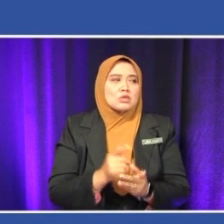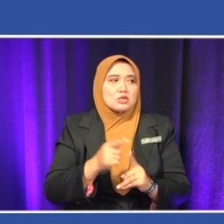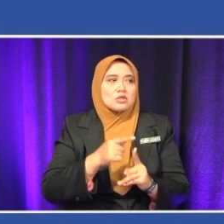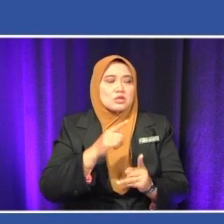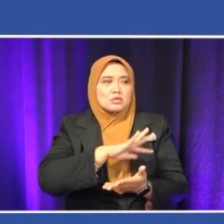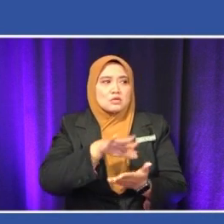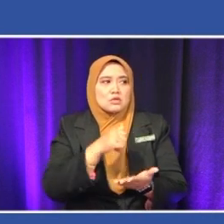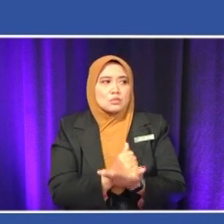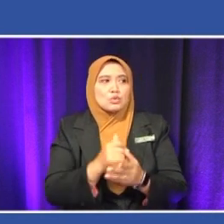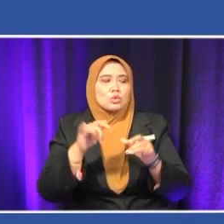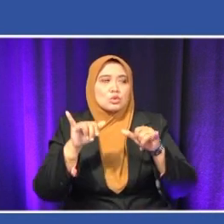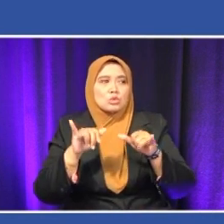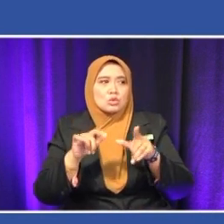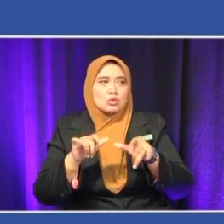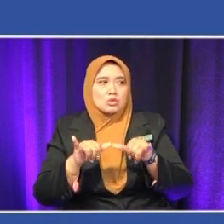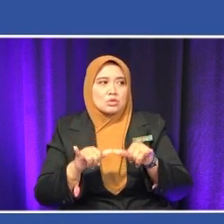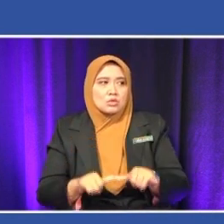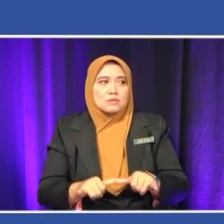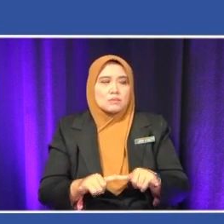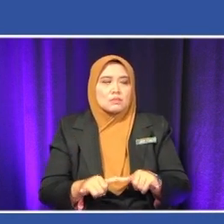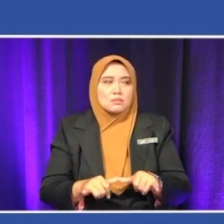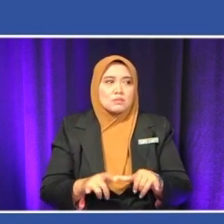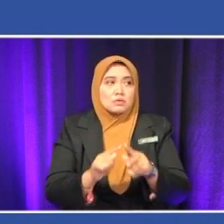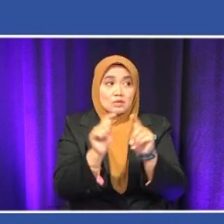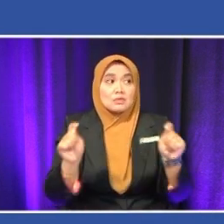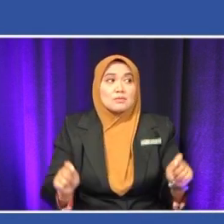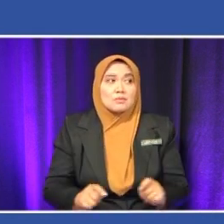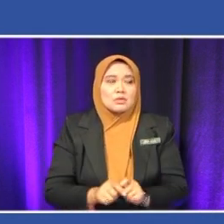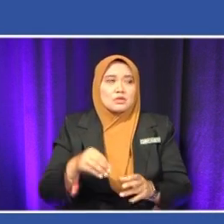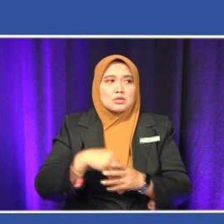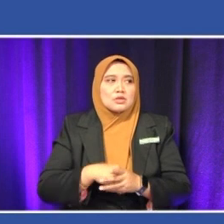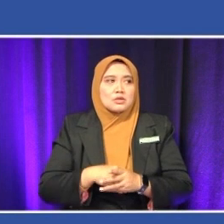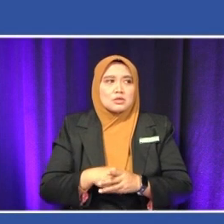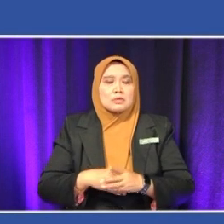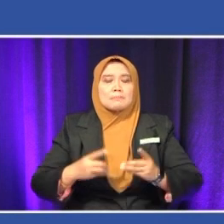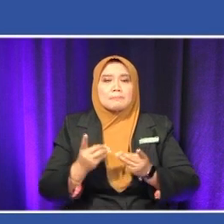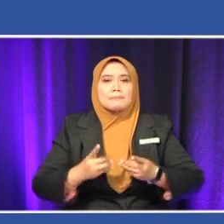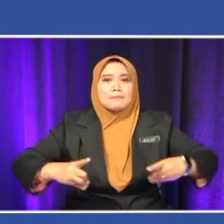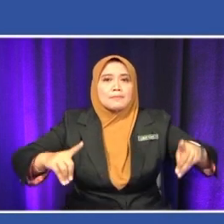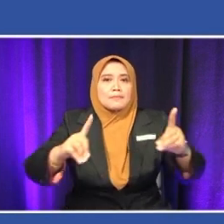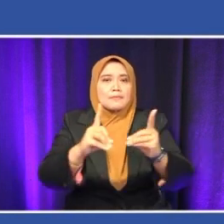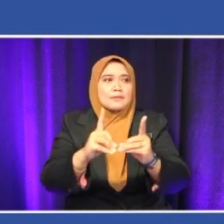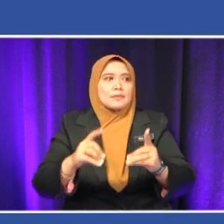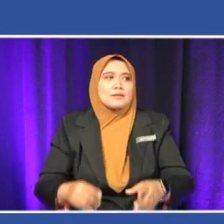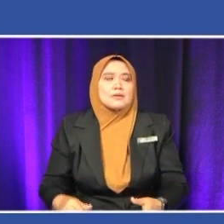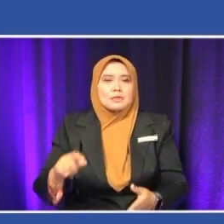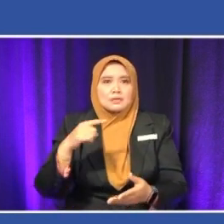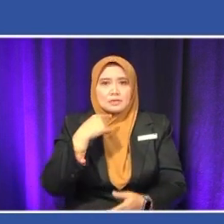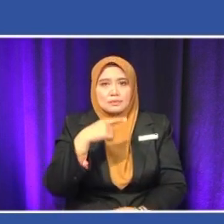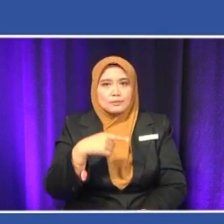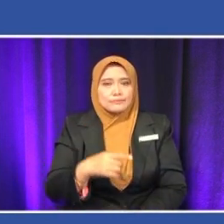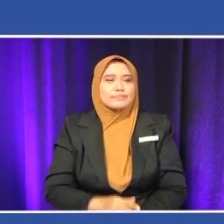Okey. Jadi sudah tentu postman akan keluar dari pejabat pos dan perlu pergi ke semua lokasi-lokasi